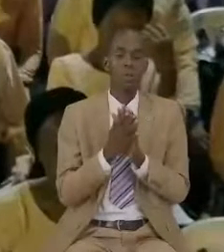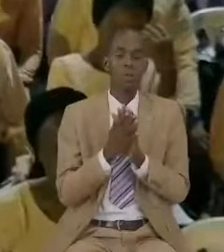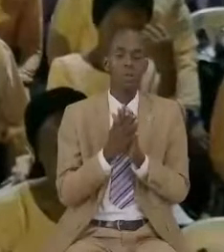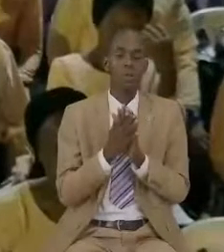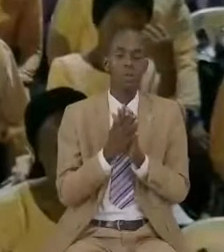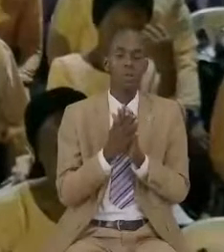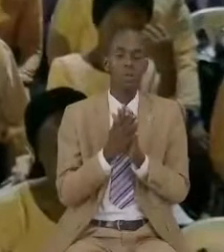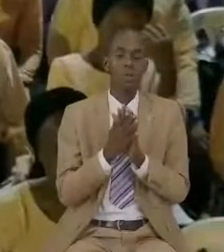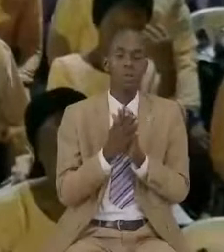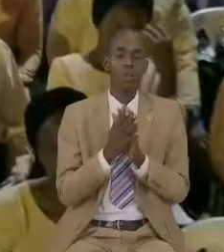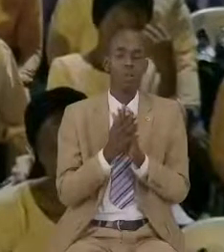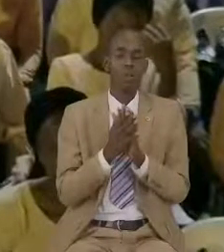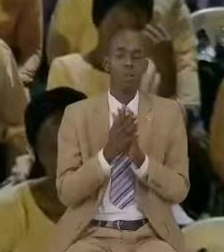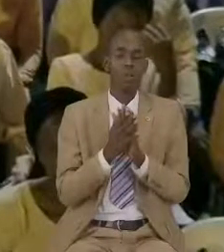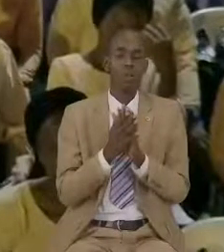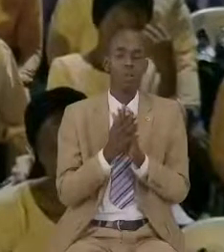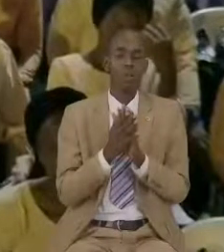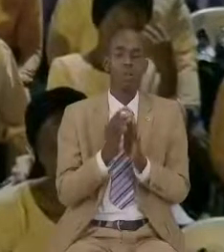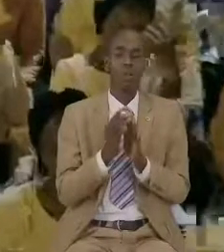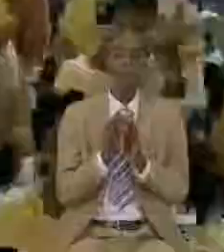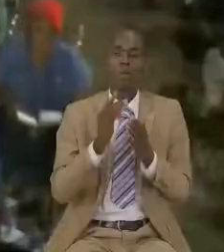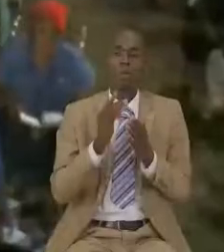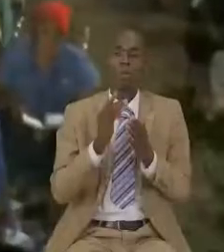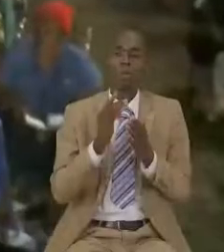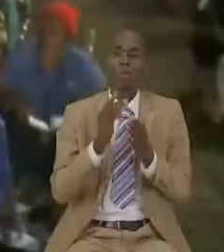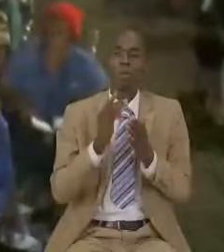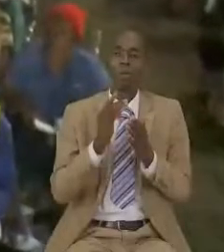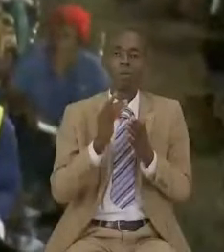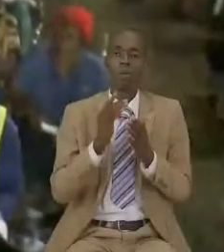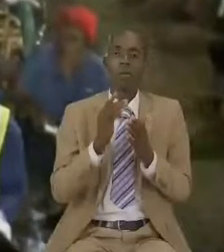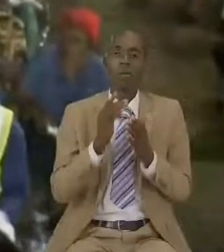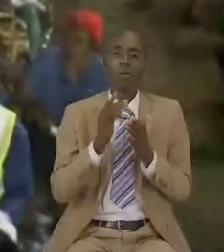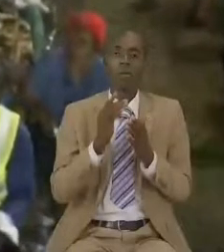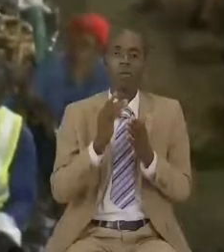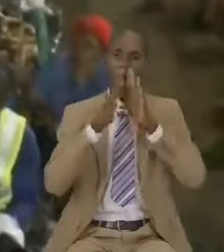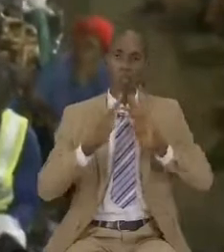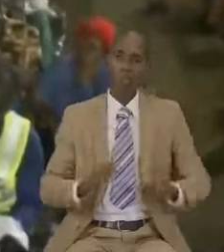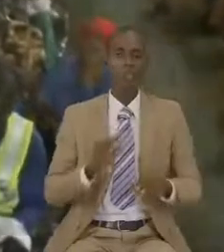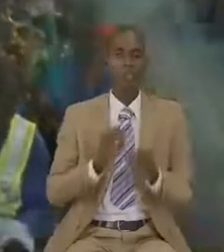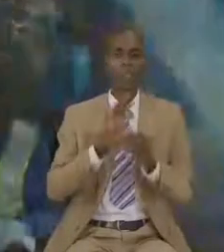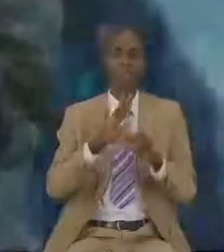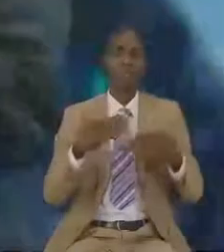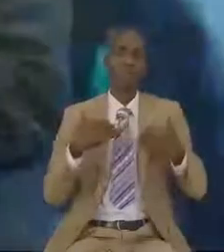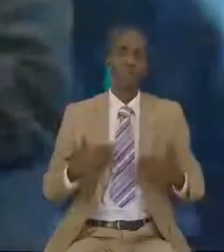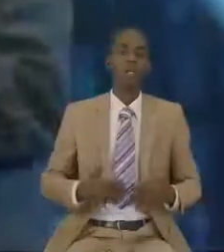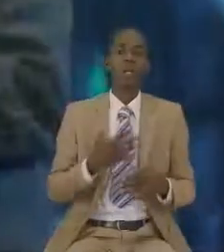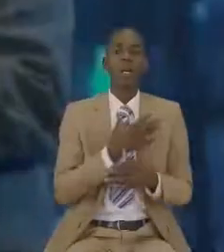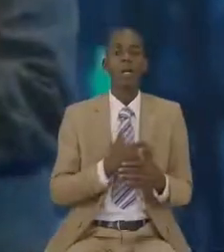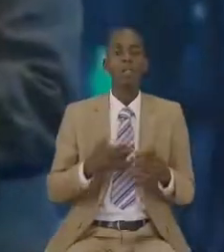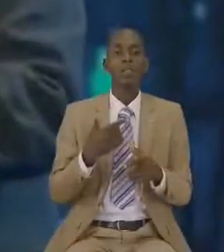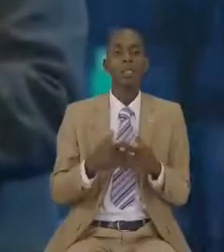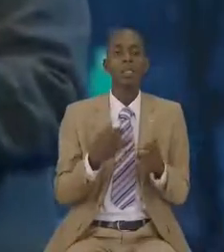la paix dans ta vie. Il y aura la paix dans ton corps. Alors on dit, tous